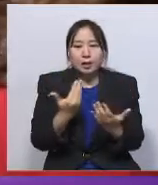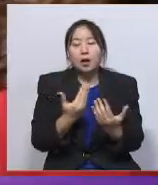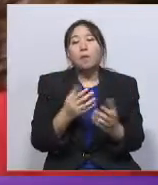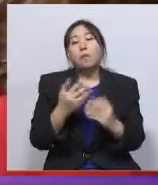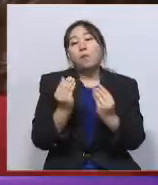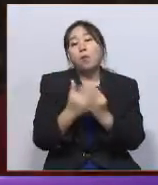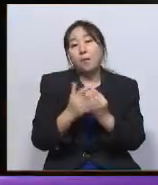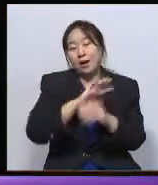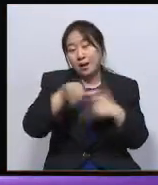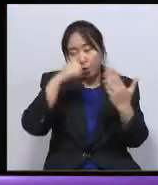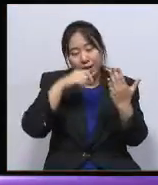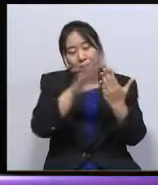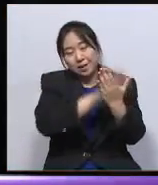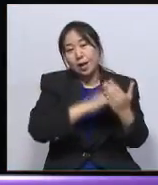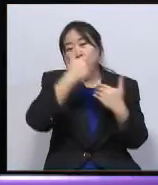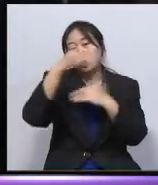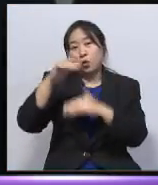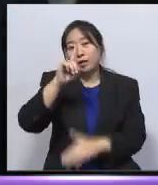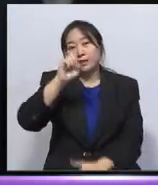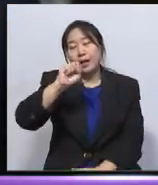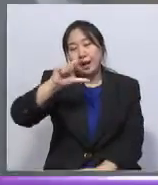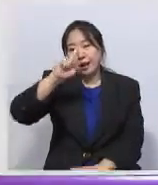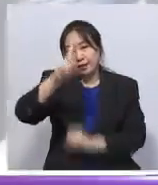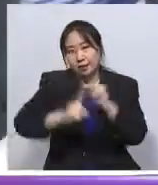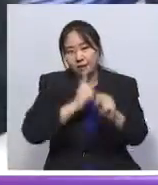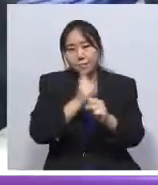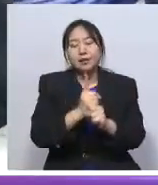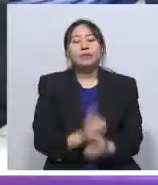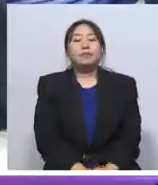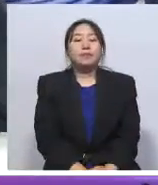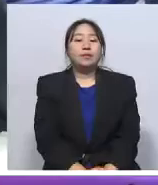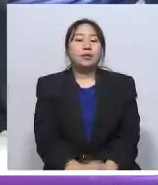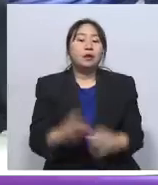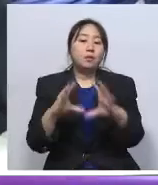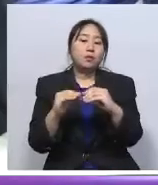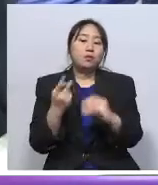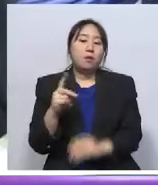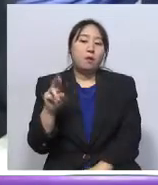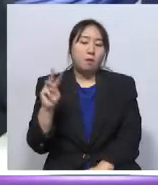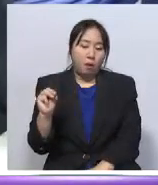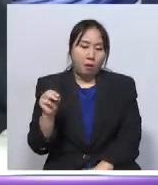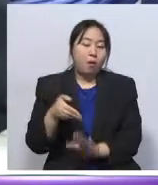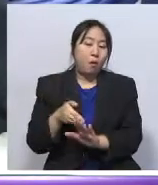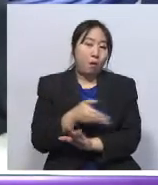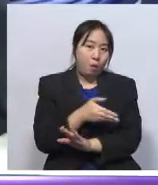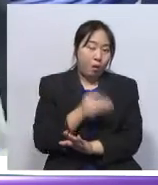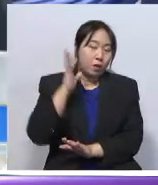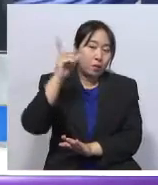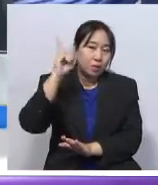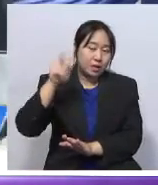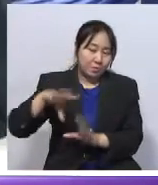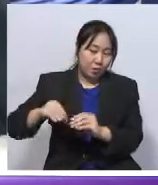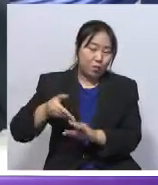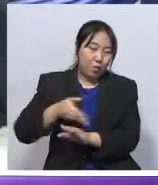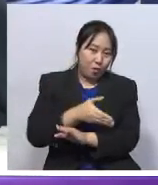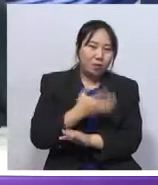ออกผลไม้ทั้งประเทศกว่า100,000 ล้านบาทต่อปีก่อนการประชุมคณะรัฐมนตรีสัญจรที่จะมีขึ้นในวันพรุ่งนี้รั